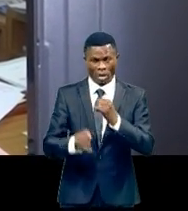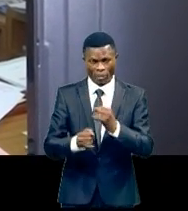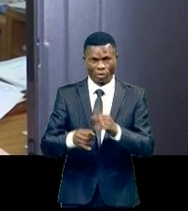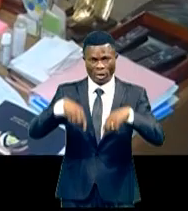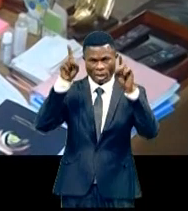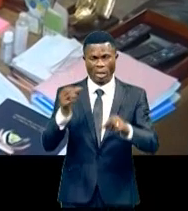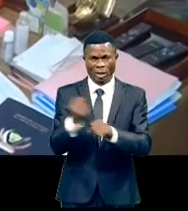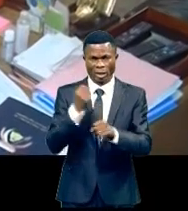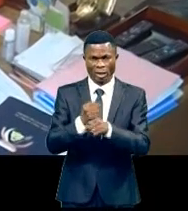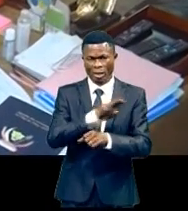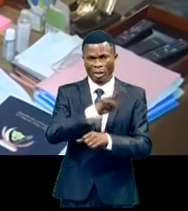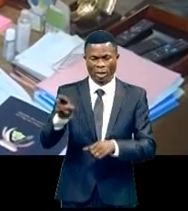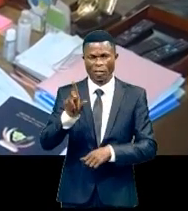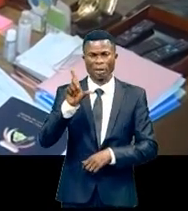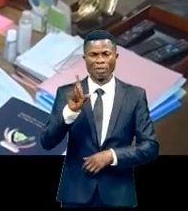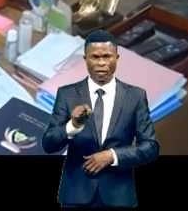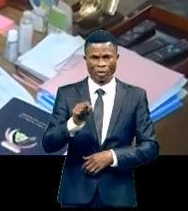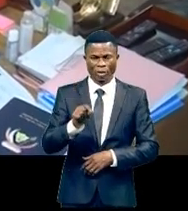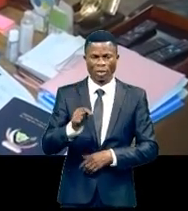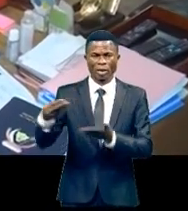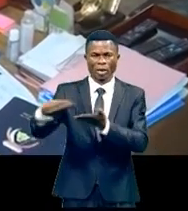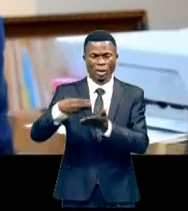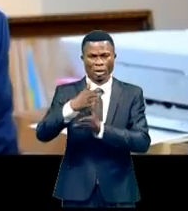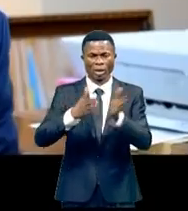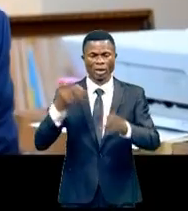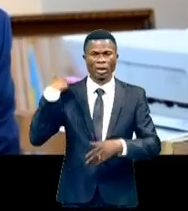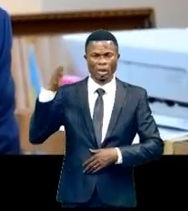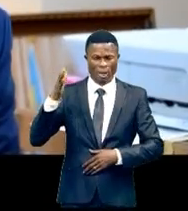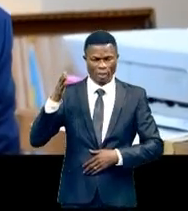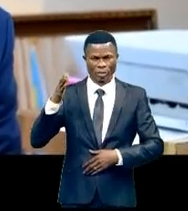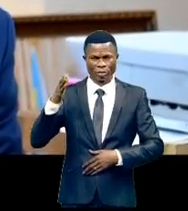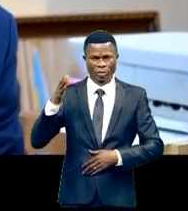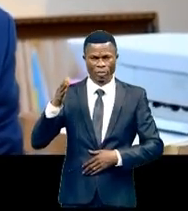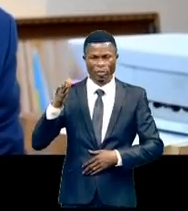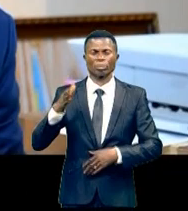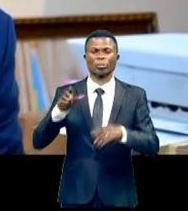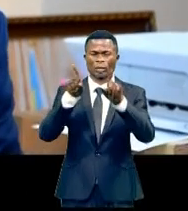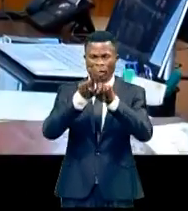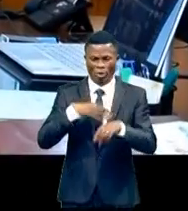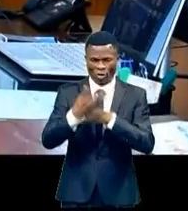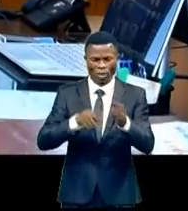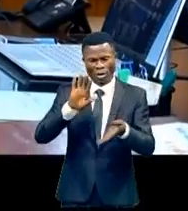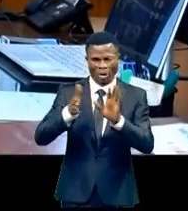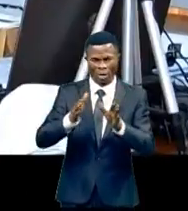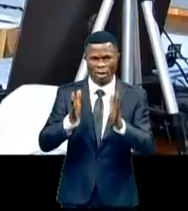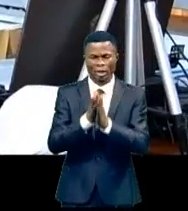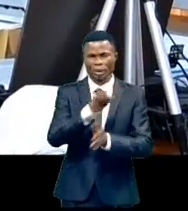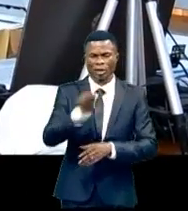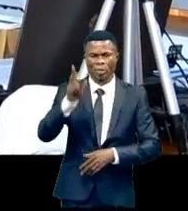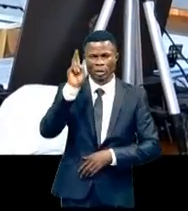l'exercice budgétaire 2020, les recettes du budget du pouvoir central ont été réalisées à la hauteur de